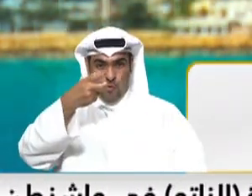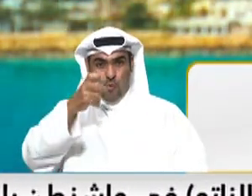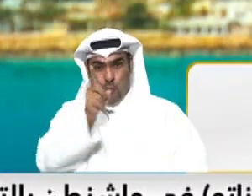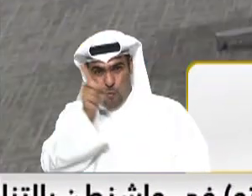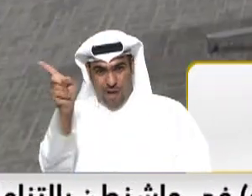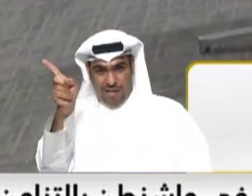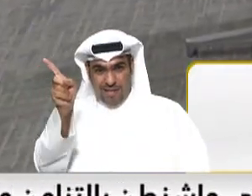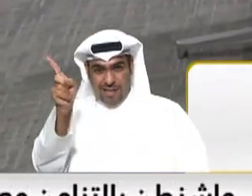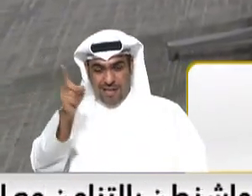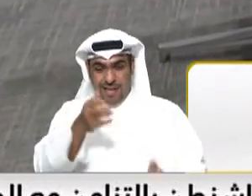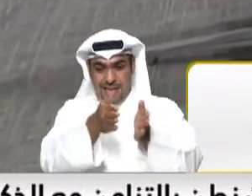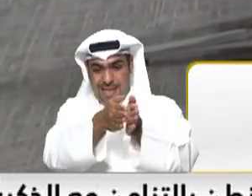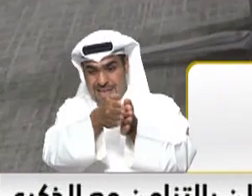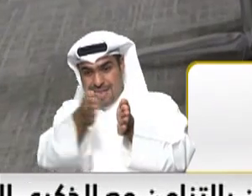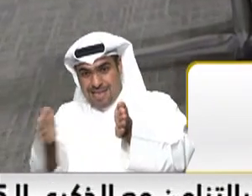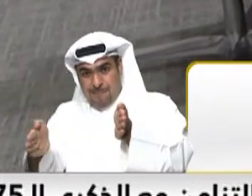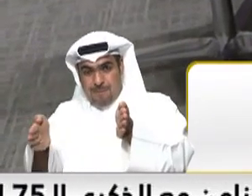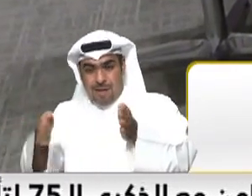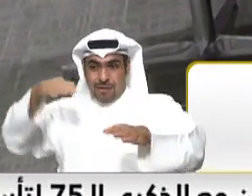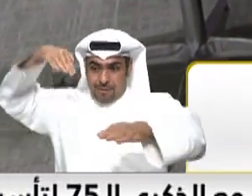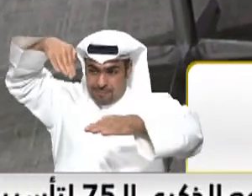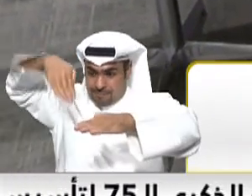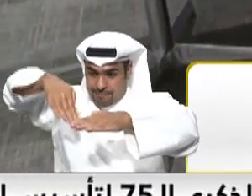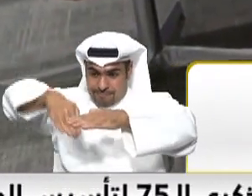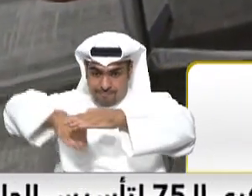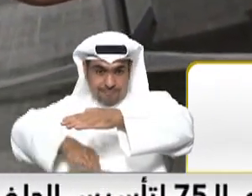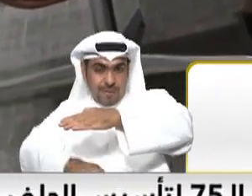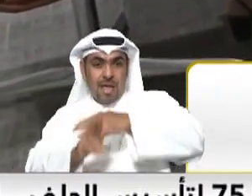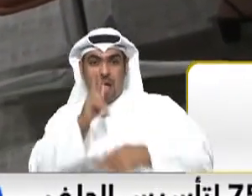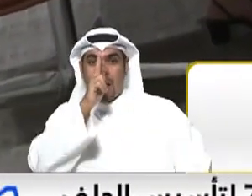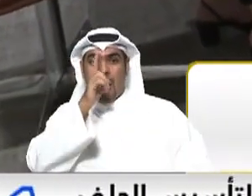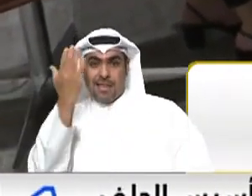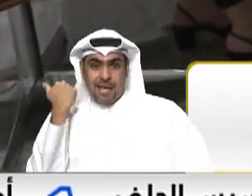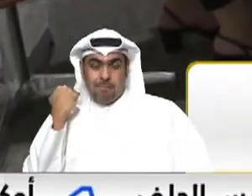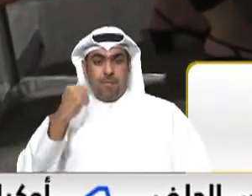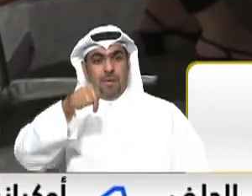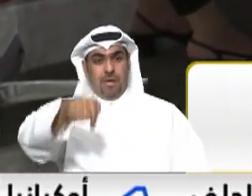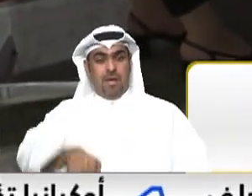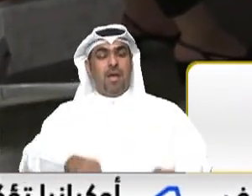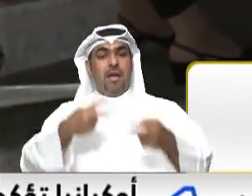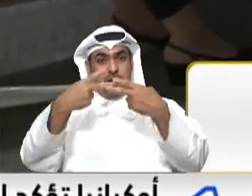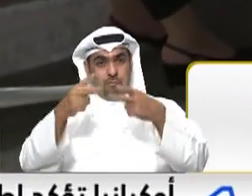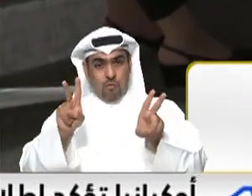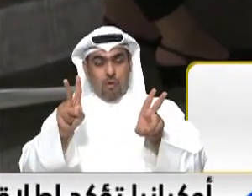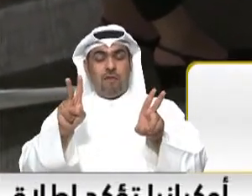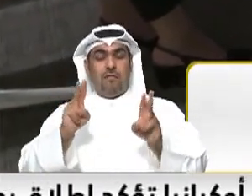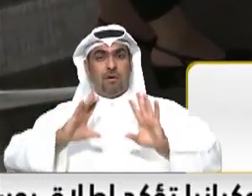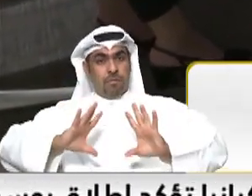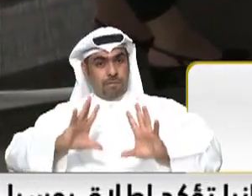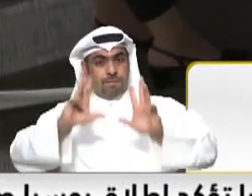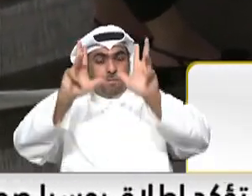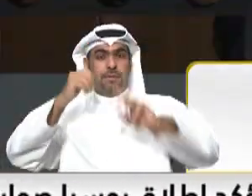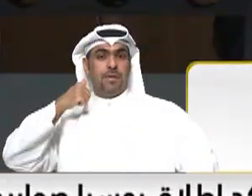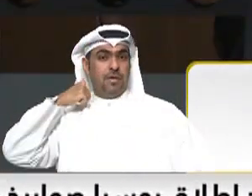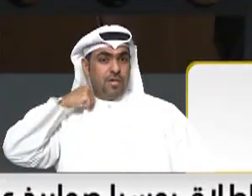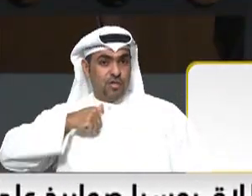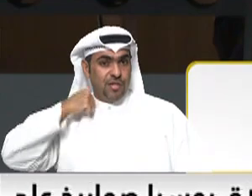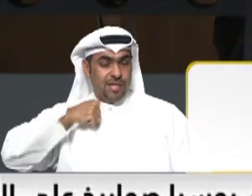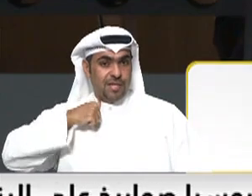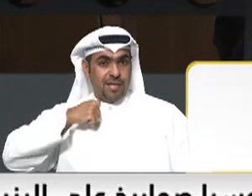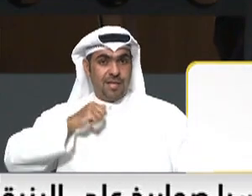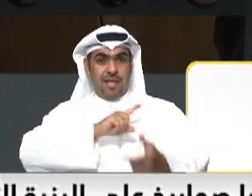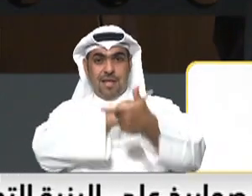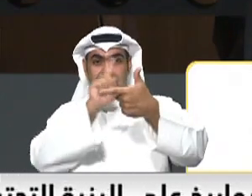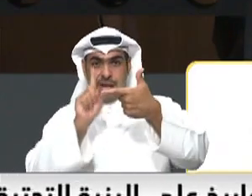وزارة الأشغال العامة والهيئة العامة للطرق. كما أحالت اللجنة موضوع الاستغلال التجاري لمقار جمعيات